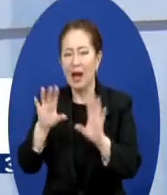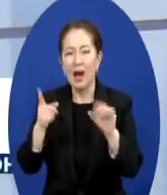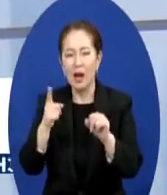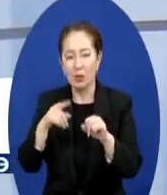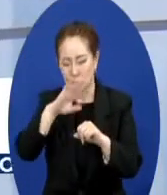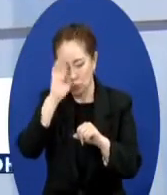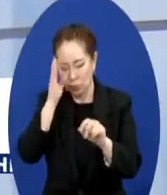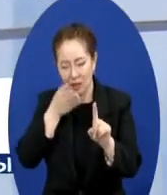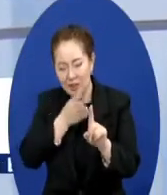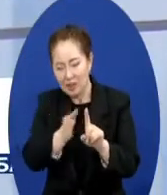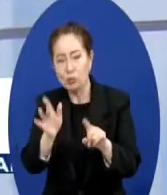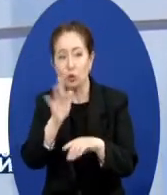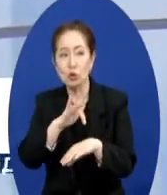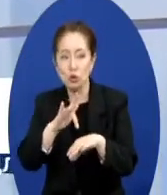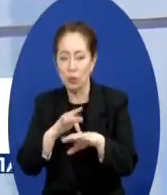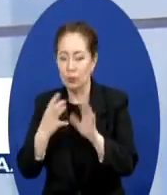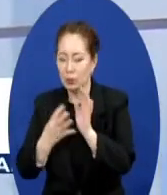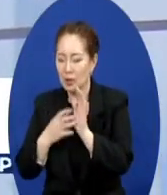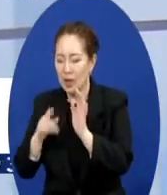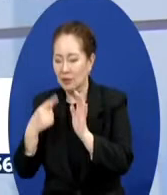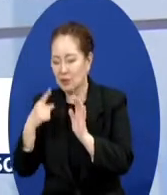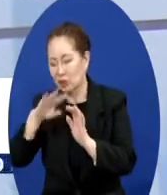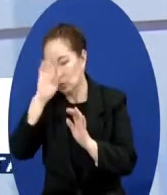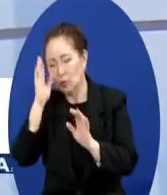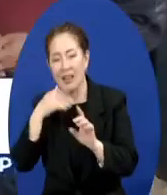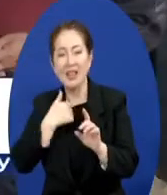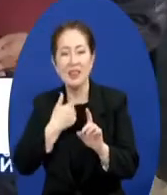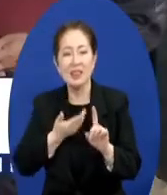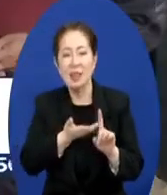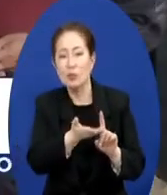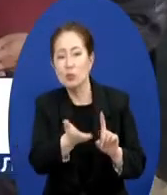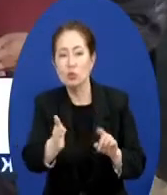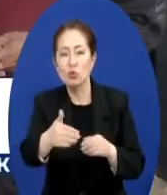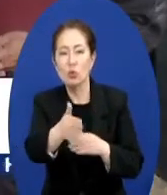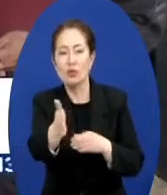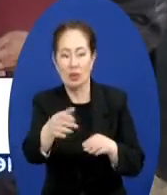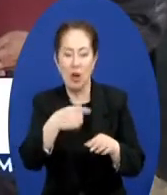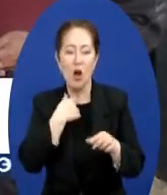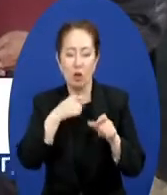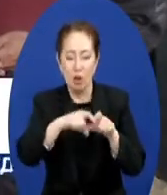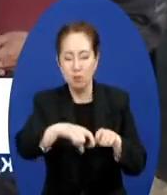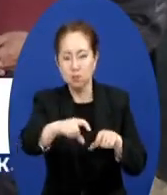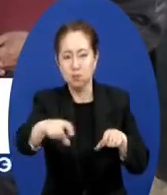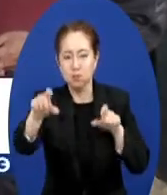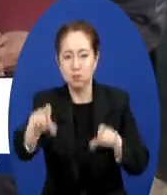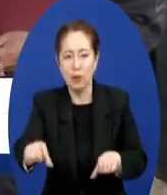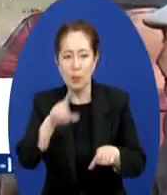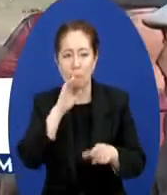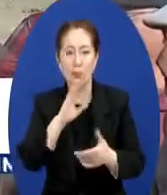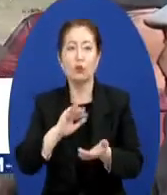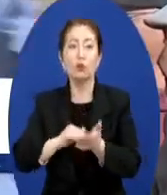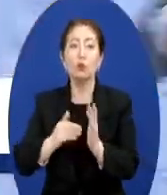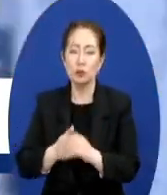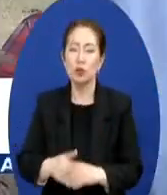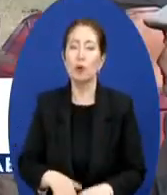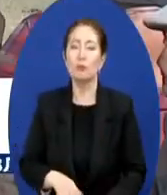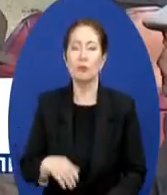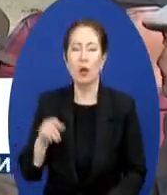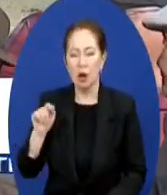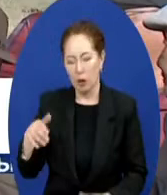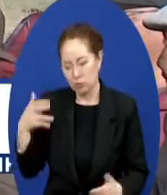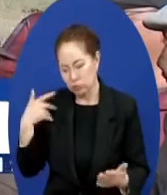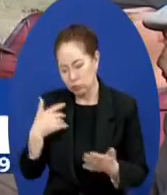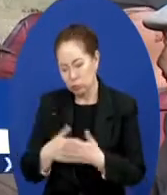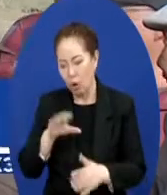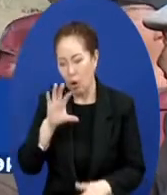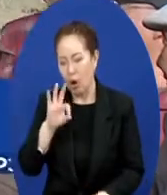дулаан дамжуулах төв болон 9.1 км урт дулаан дамжуулах шугам сүлжээг барихаар төлөвлөж байна. Өнөөдөр хүртэл